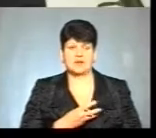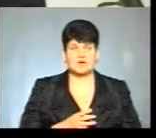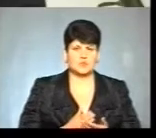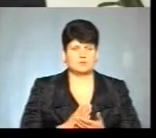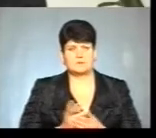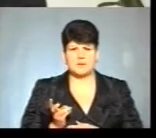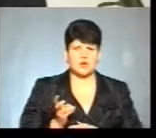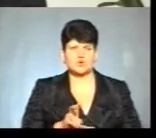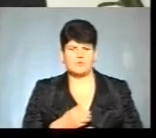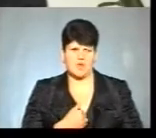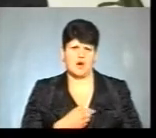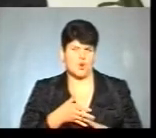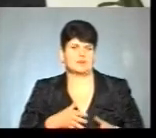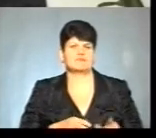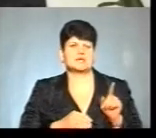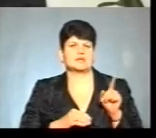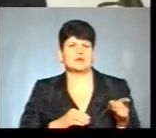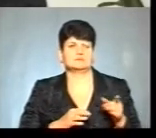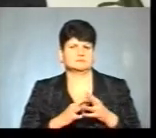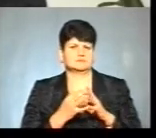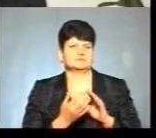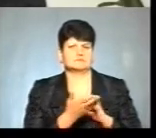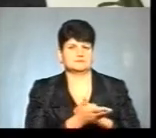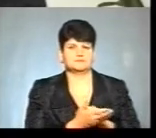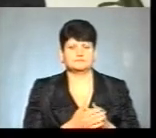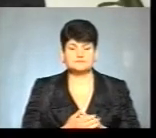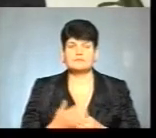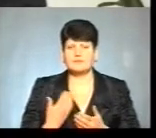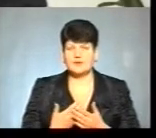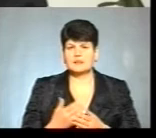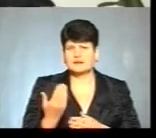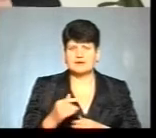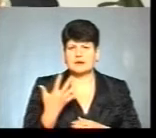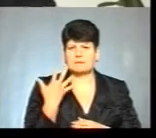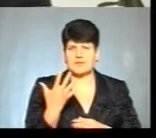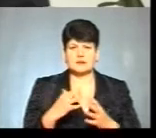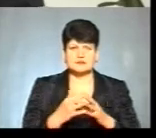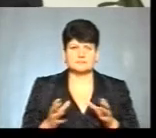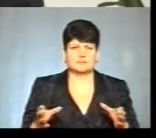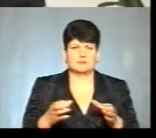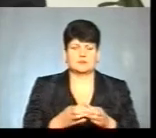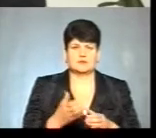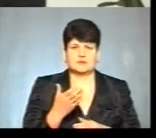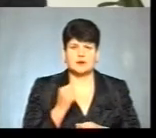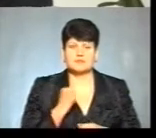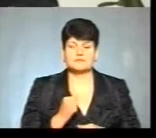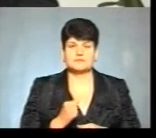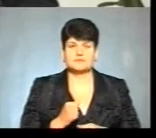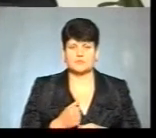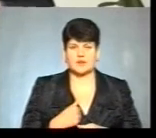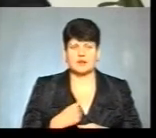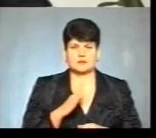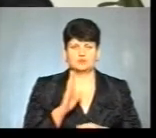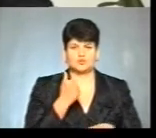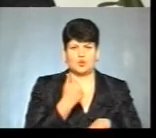там, от я там родився десь в тому населеному пункті чи тому, там давайте ми там 5 населених пунктів об'єднаємо докупи, тому що і я там